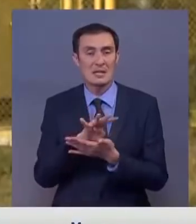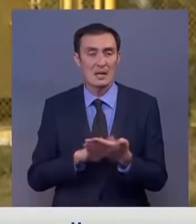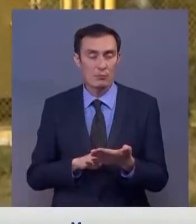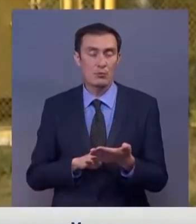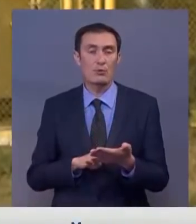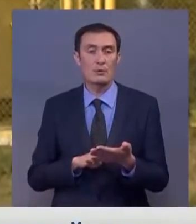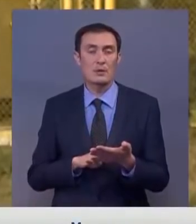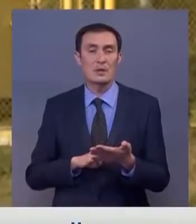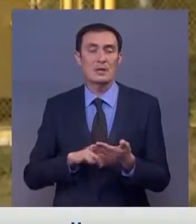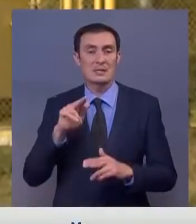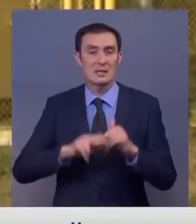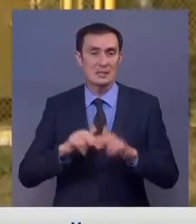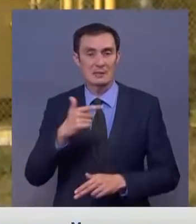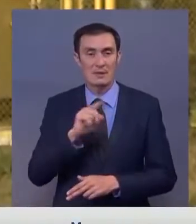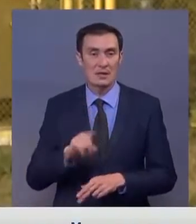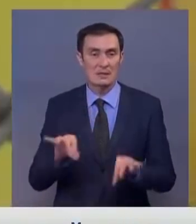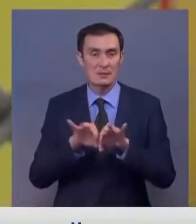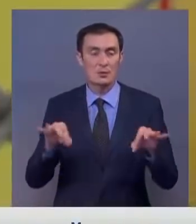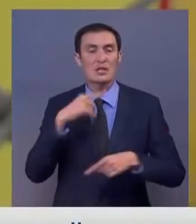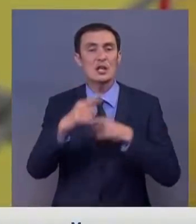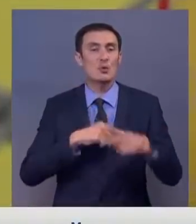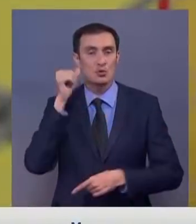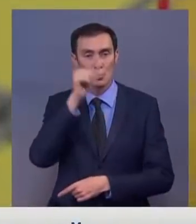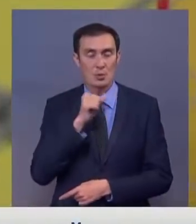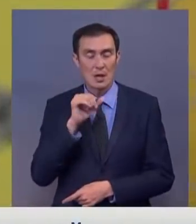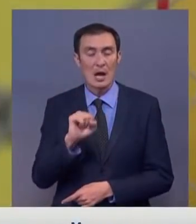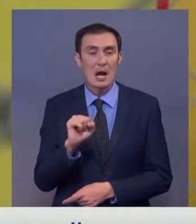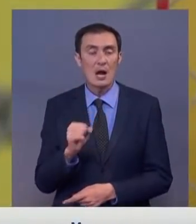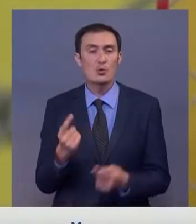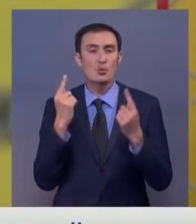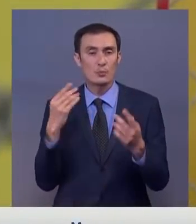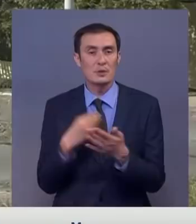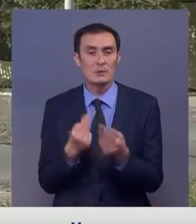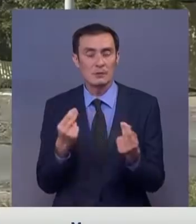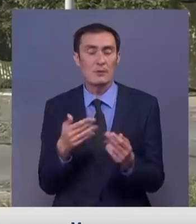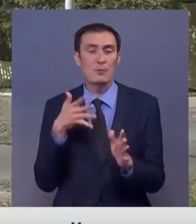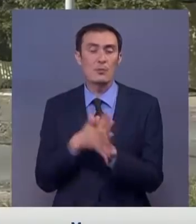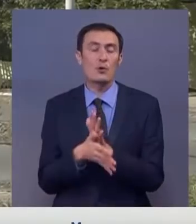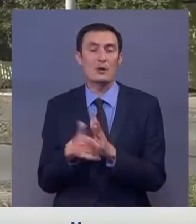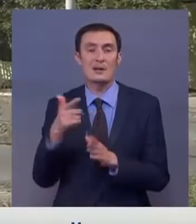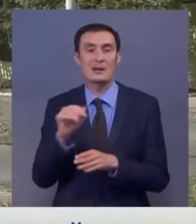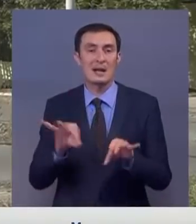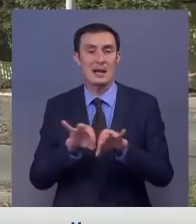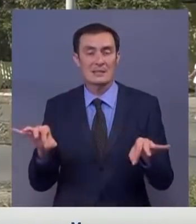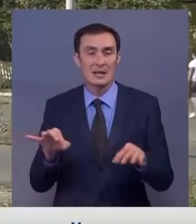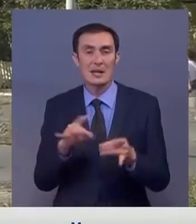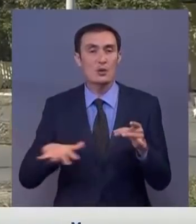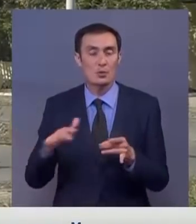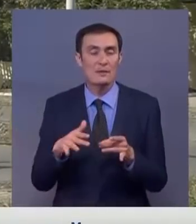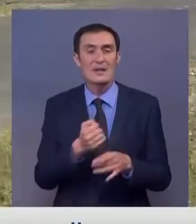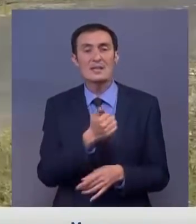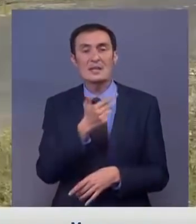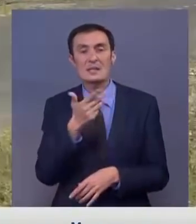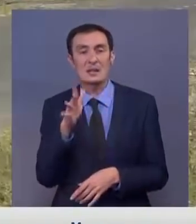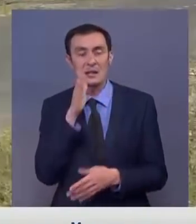на строительство на следующий год. А вот масштабный и дорогостоящий проект по газификации соседних районов уже несколько